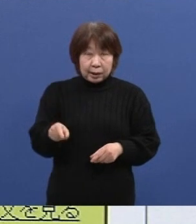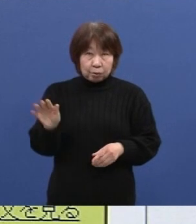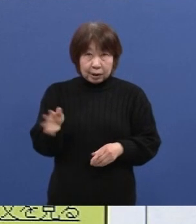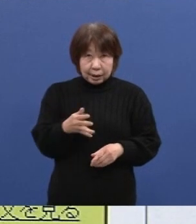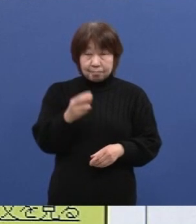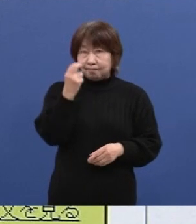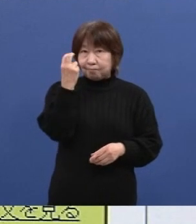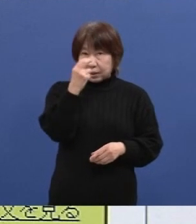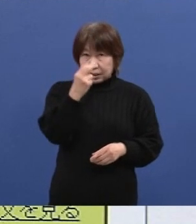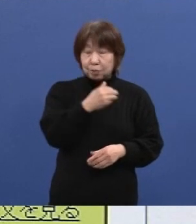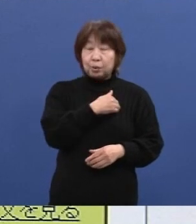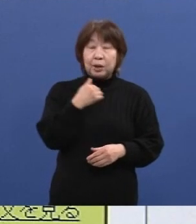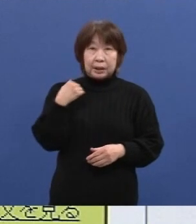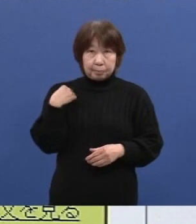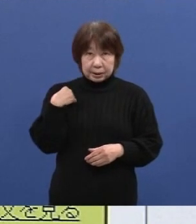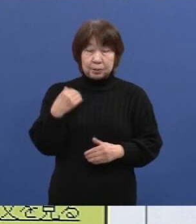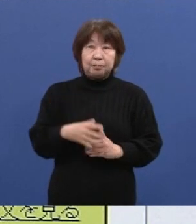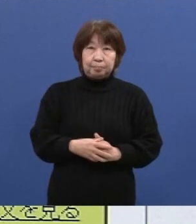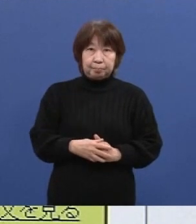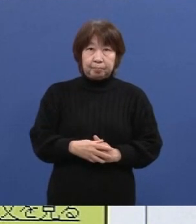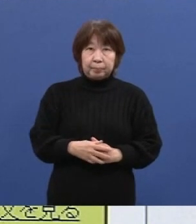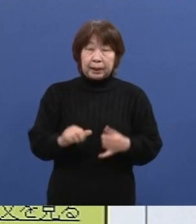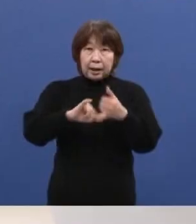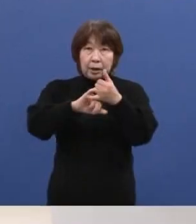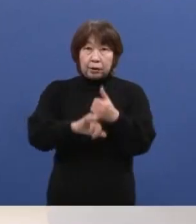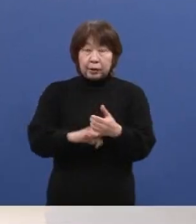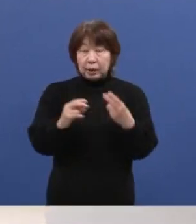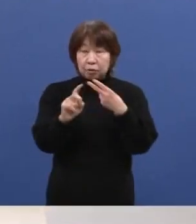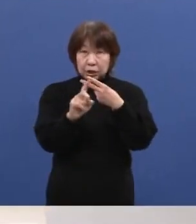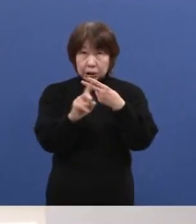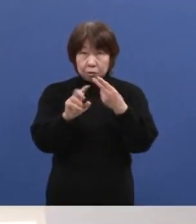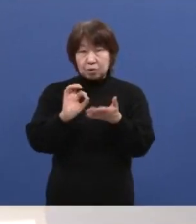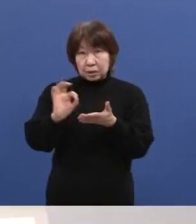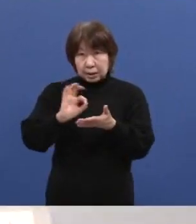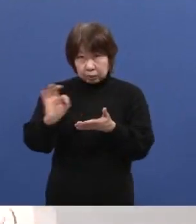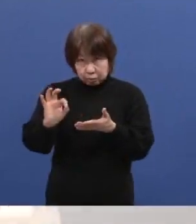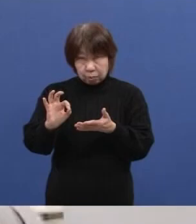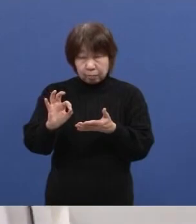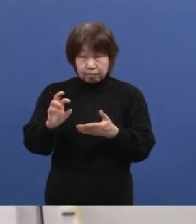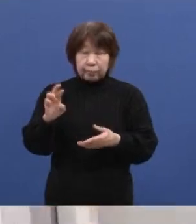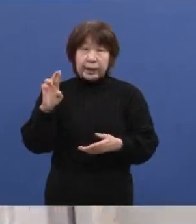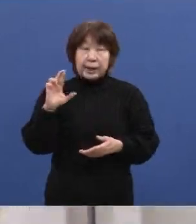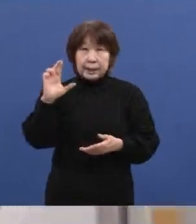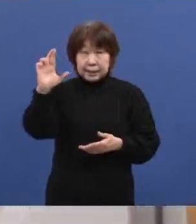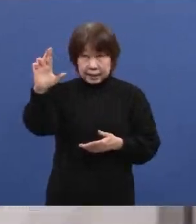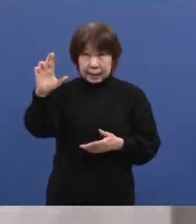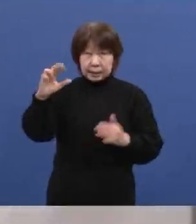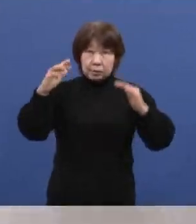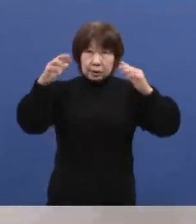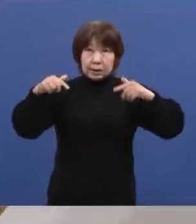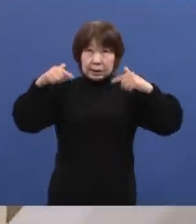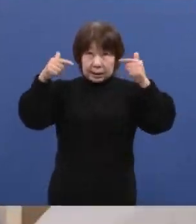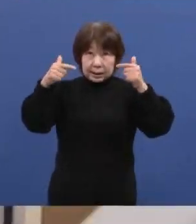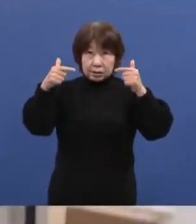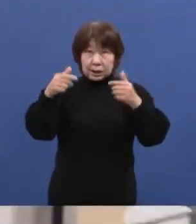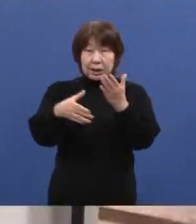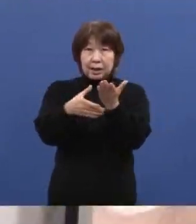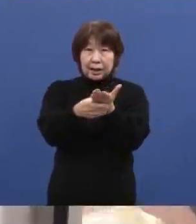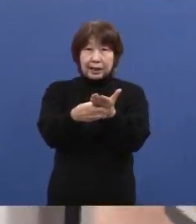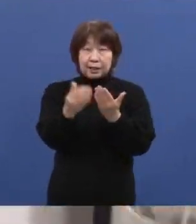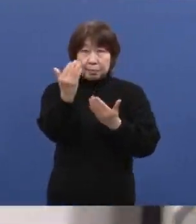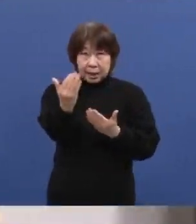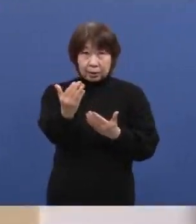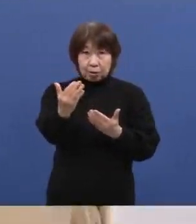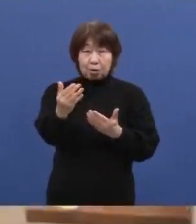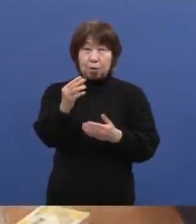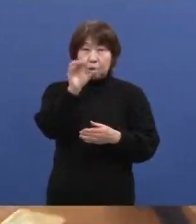。また予約機能を使うと、予約した本を JR 高槻駅前の図書コーナーやお近く